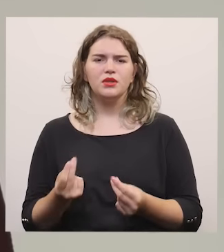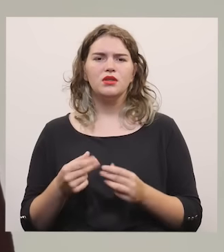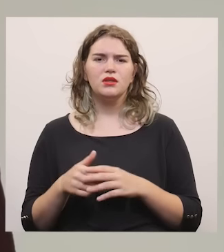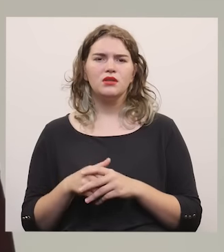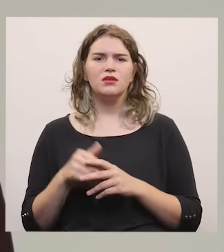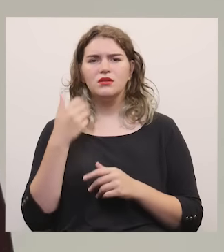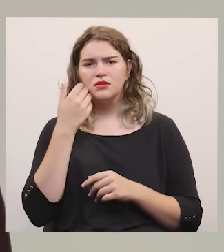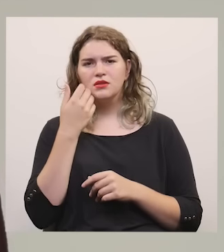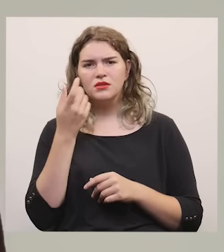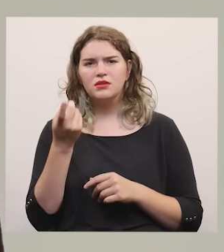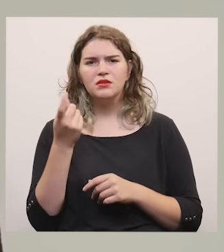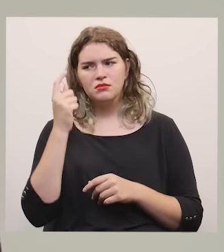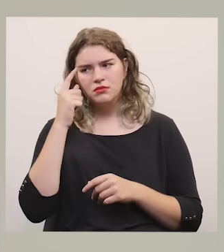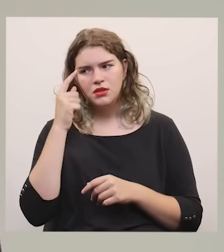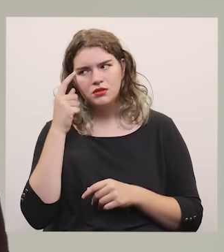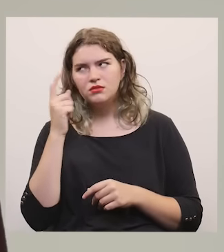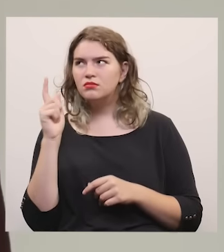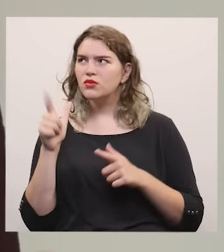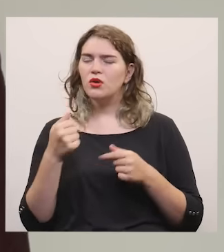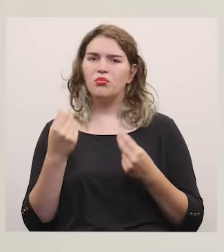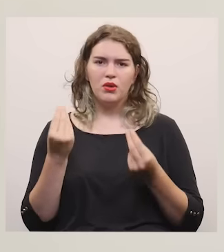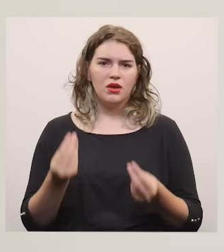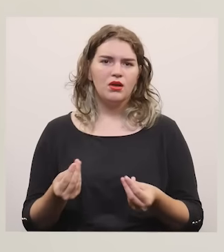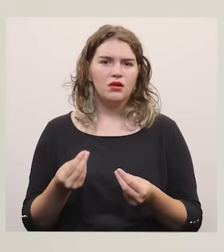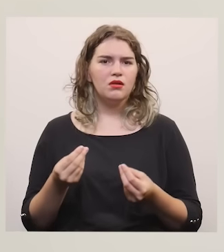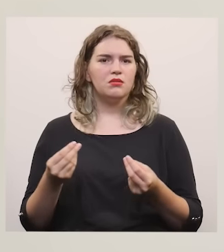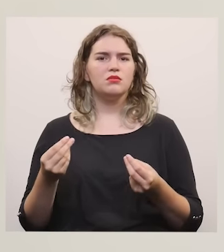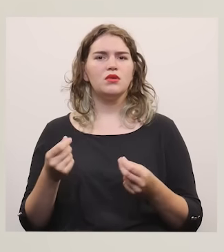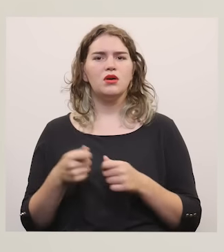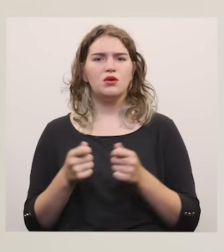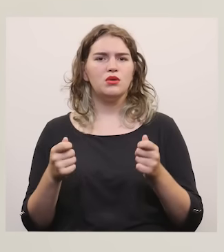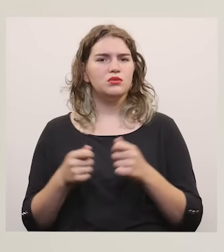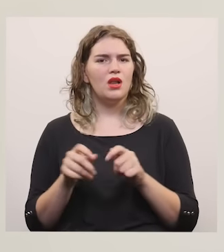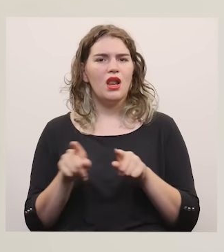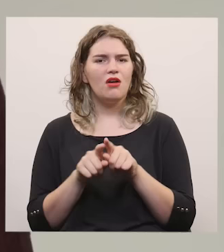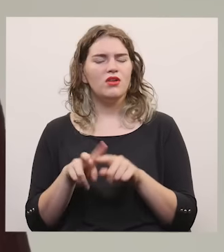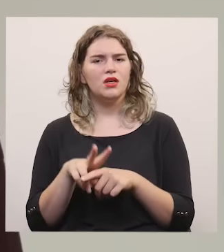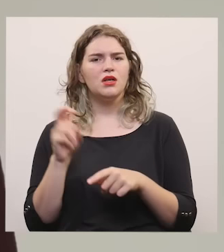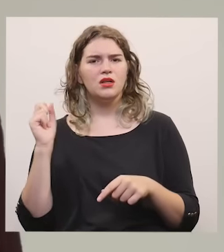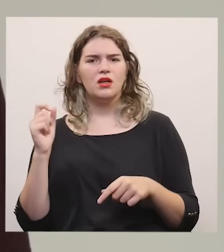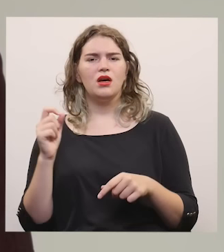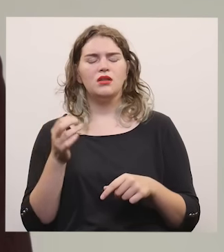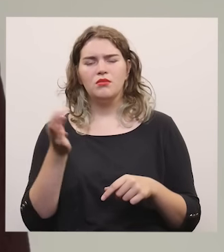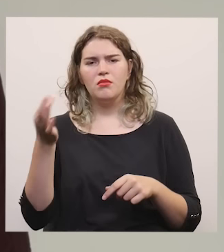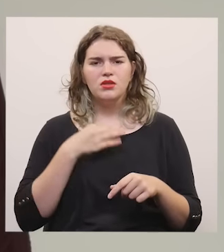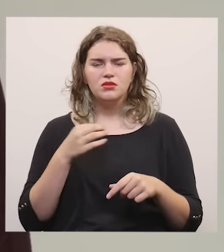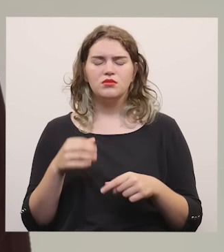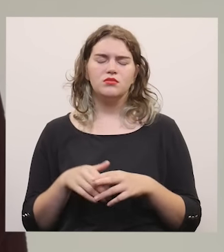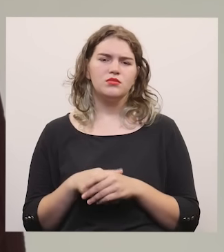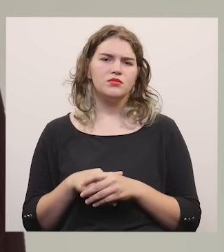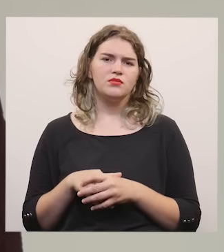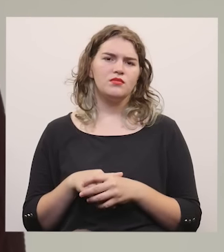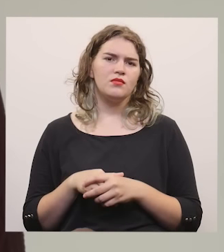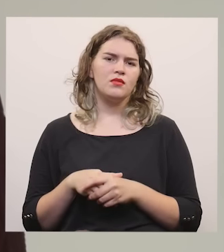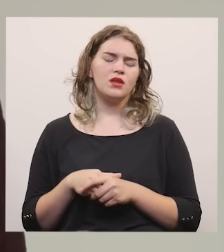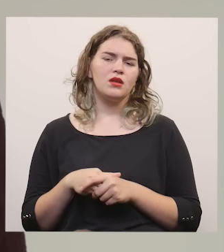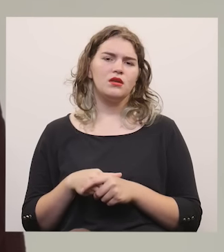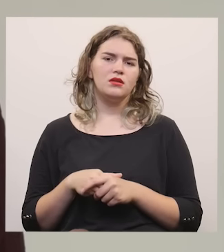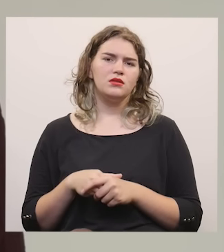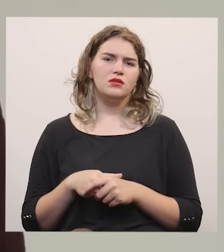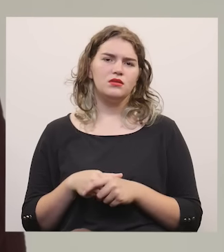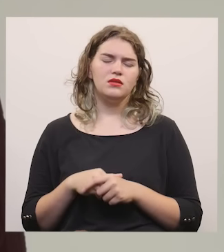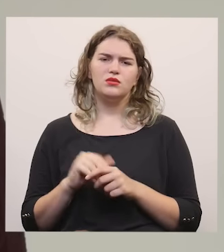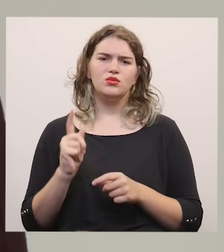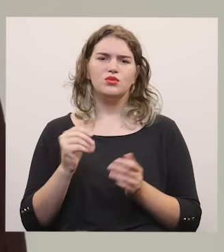când un doctor spune că operația a fost un succes, te gândești, Doamne, totul e ca înainte. Asta mi s-a spus. Și un sfat ce vreau să